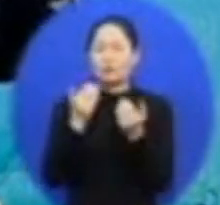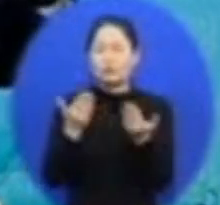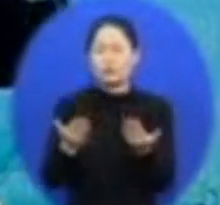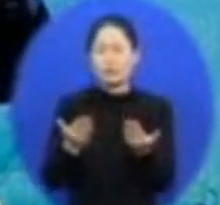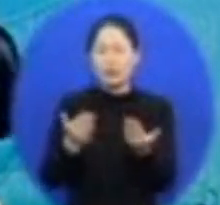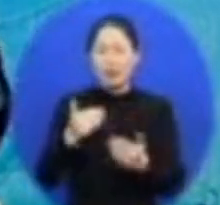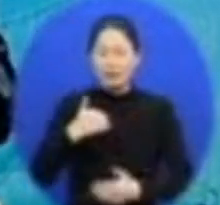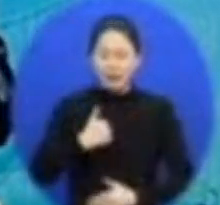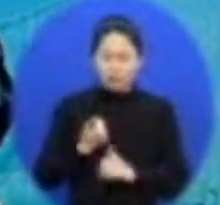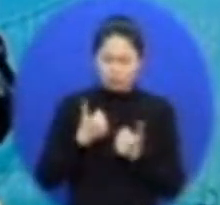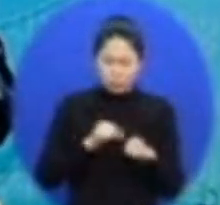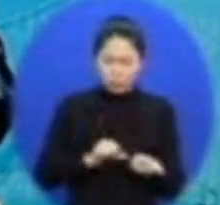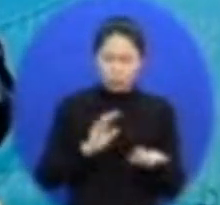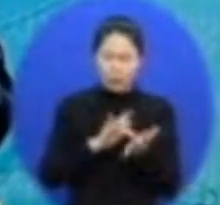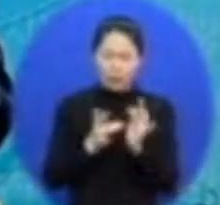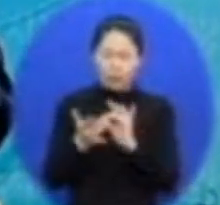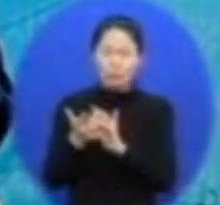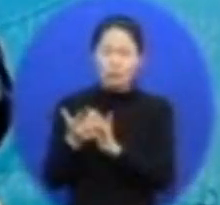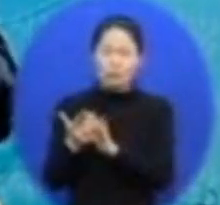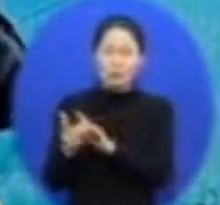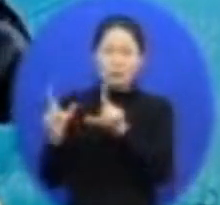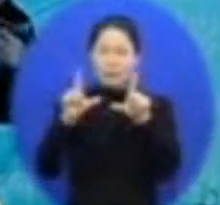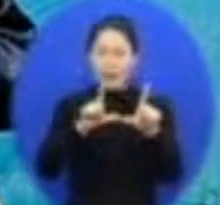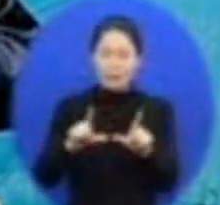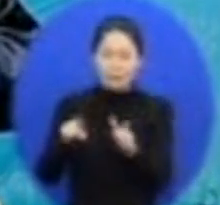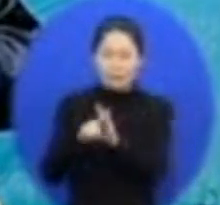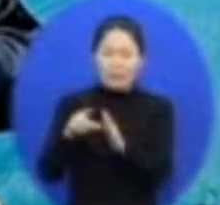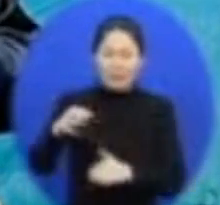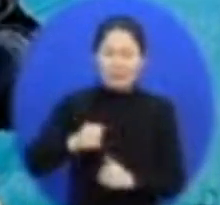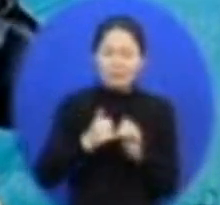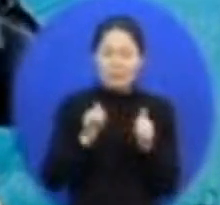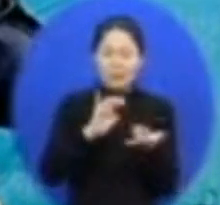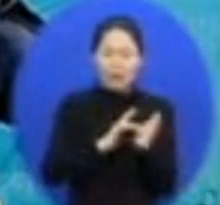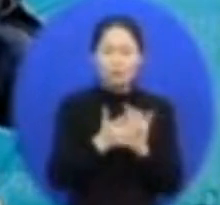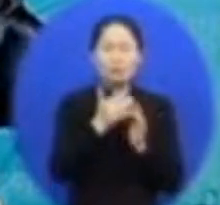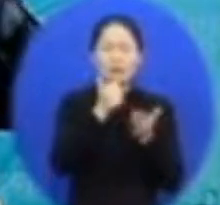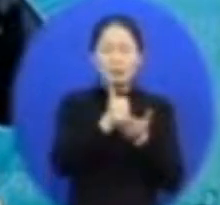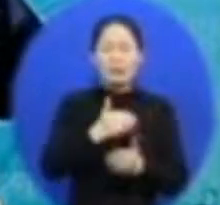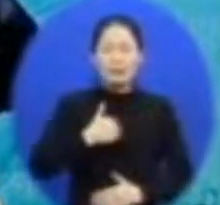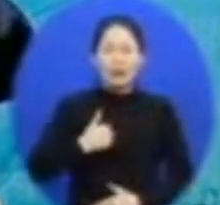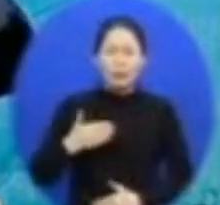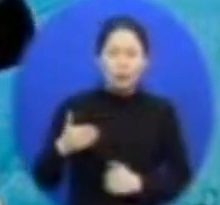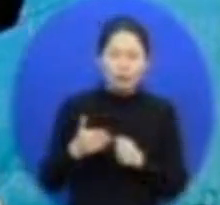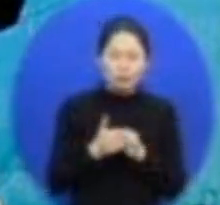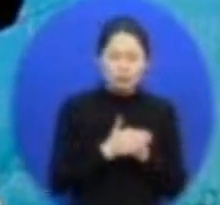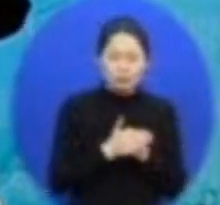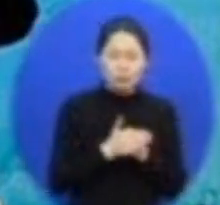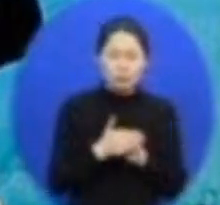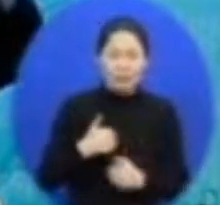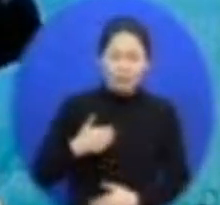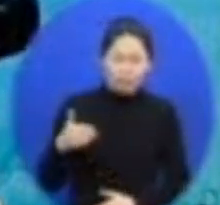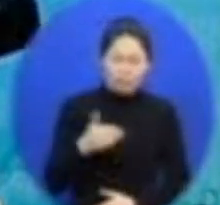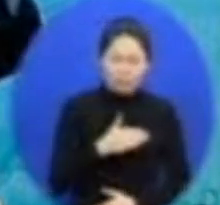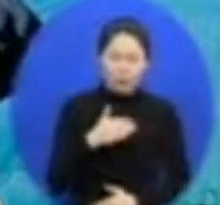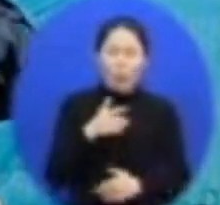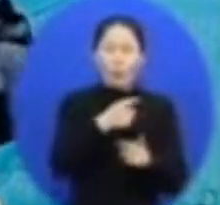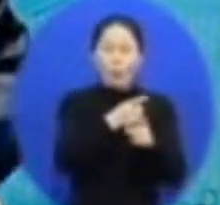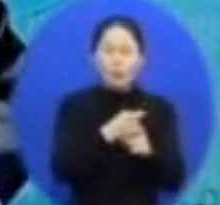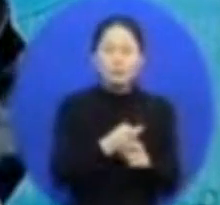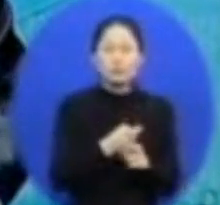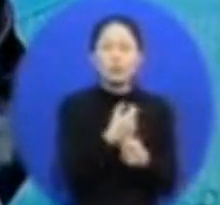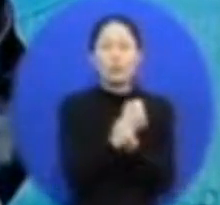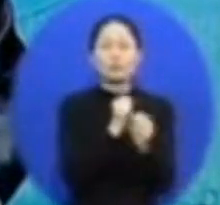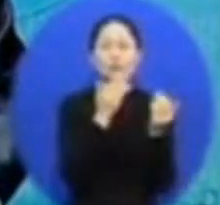나는 죽고 예수로 사는 믿음 가진 자에게 예수님께서 나로 하여금 원수도 용서하게 사랑하게